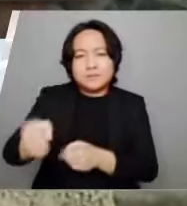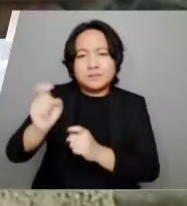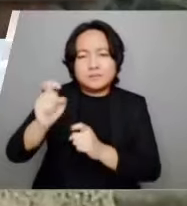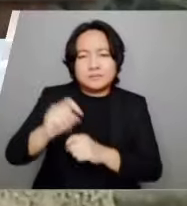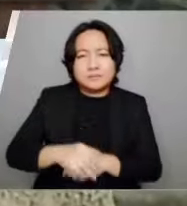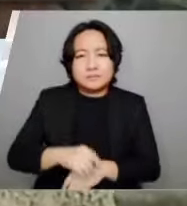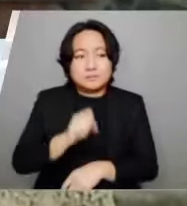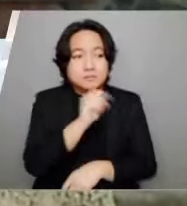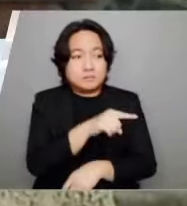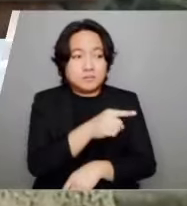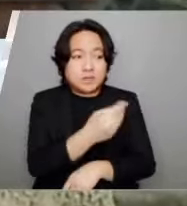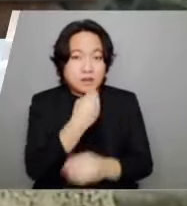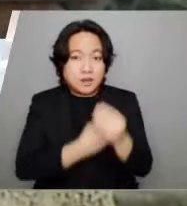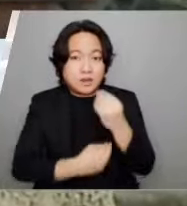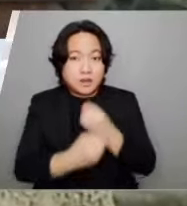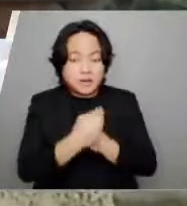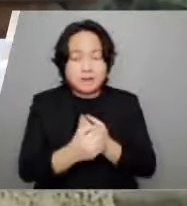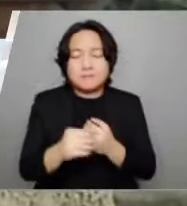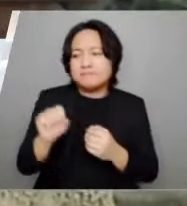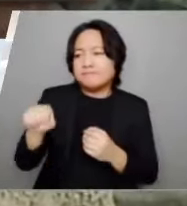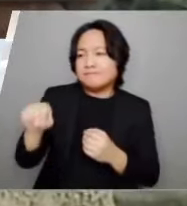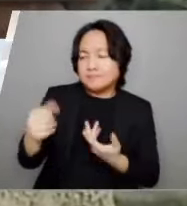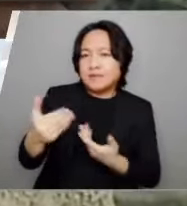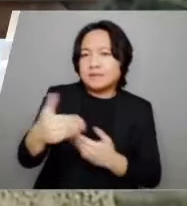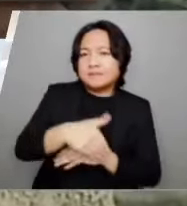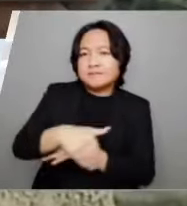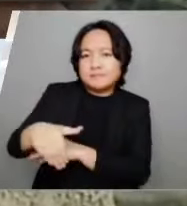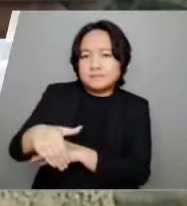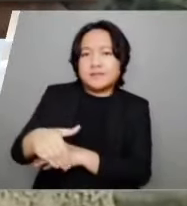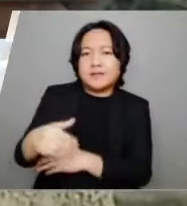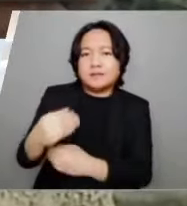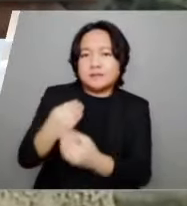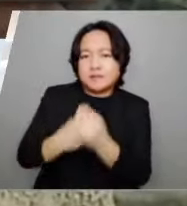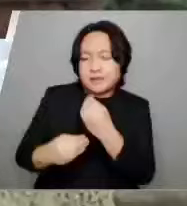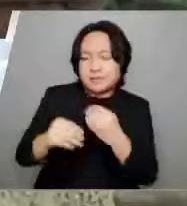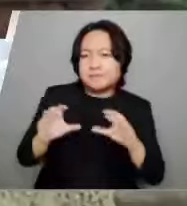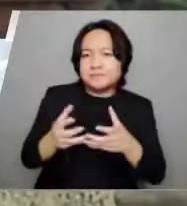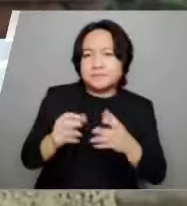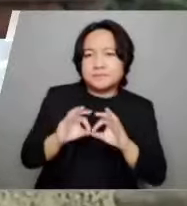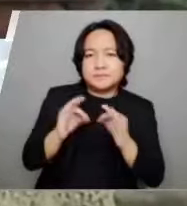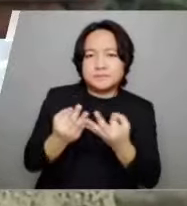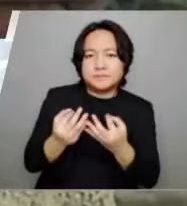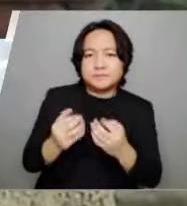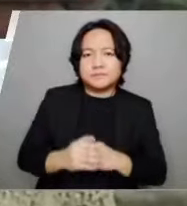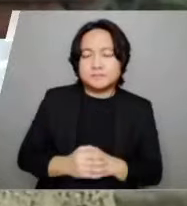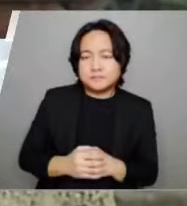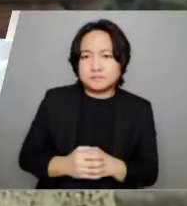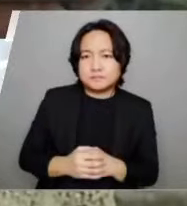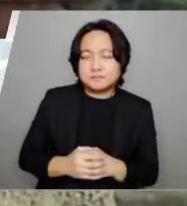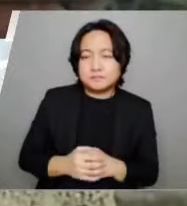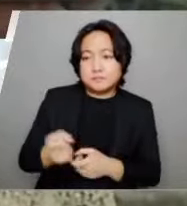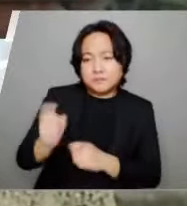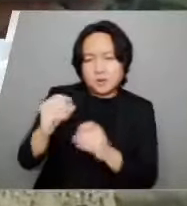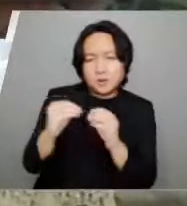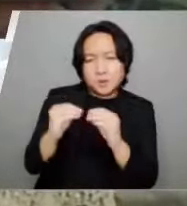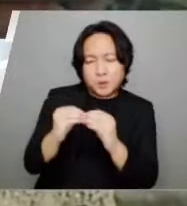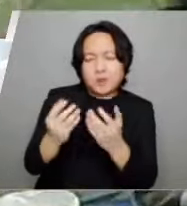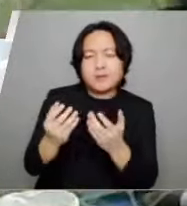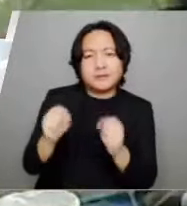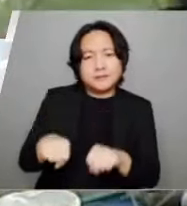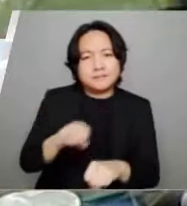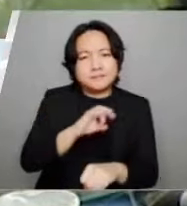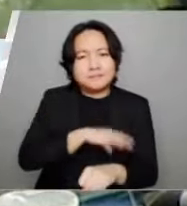kailan ho? Hanggang mamayang gabi yan. Sa buong mag-anak na ho ito? Apo. Okay. Kung madadagda pa, hindi short eh. Tsagaan lang kami